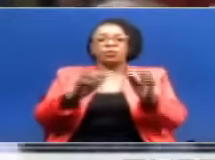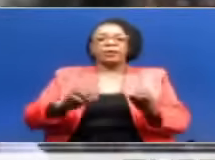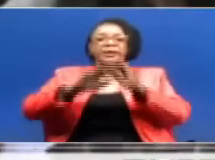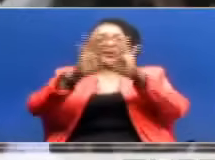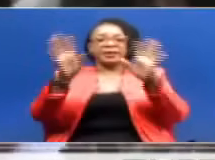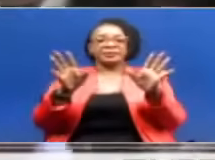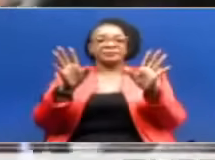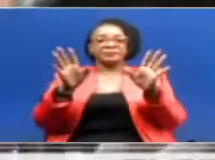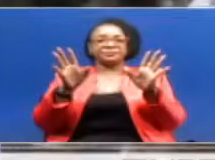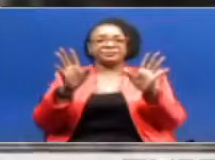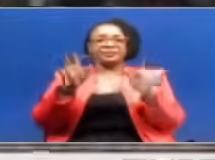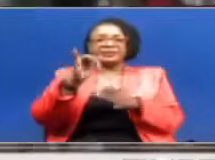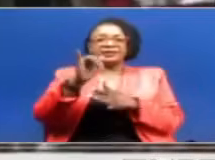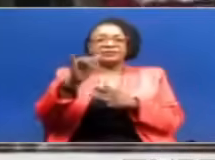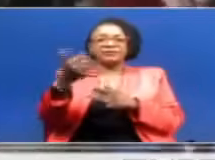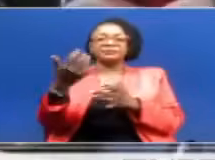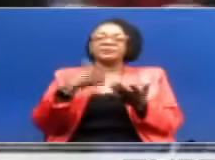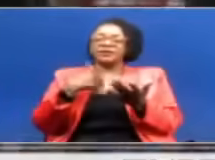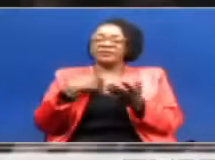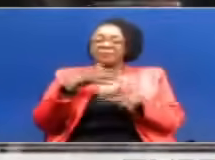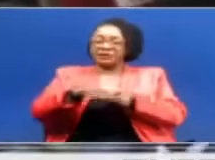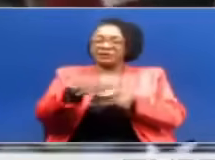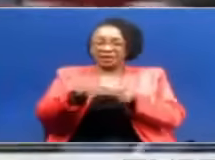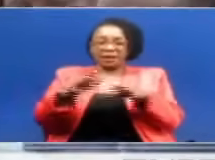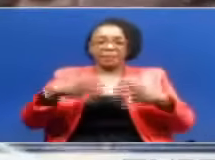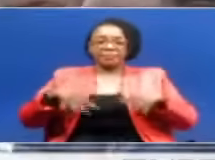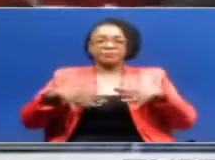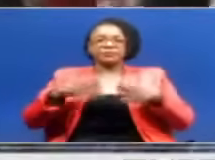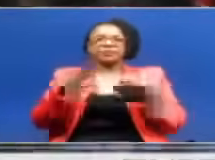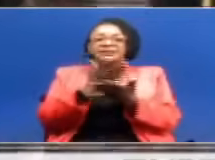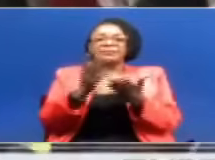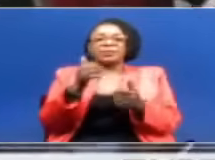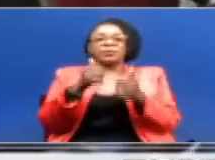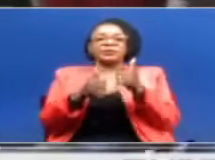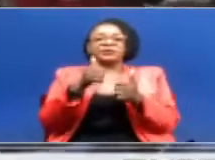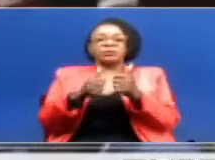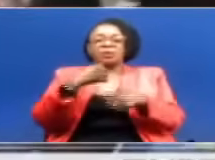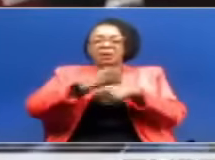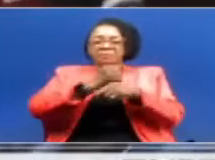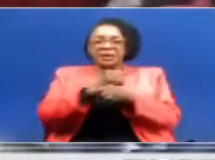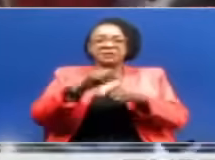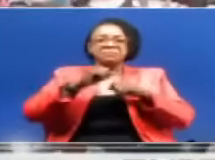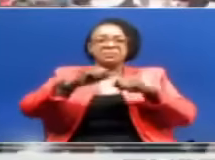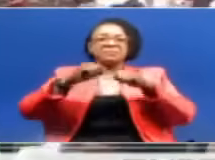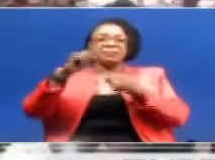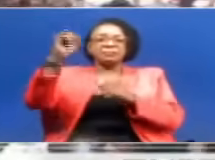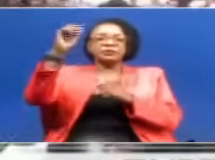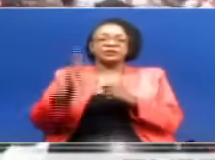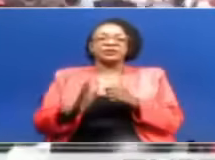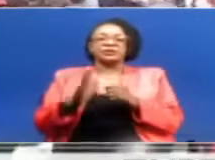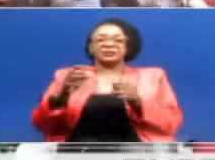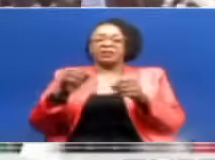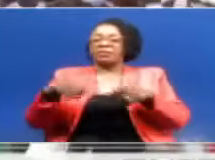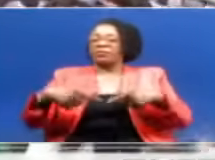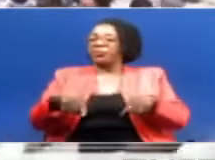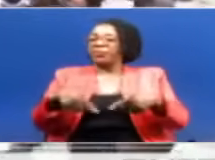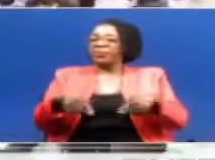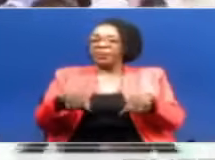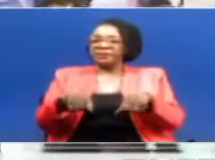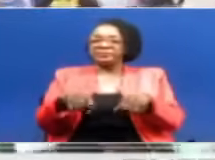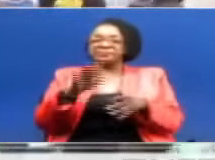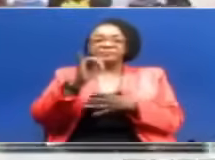wake ungali kwa mwananchi wa mashinani, jambo litakalowatia tumbo joto vigogo wa kisiasa Meru. Gavana Kawira Mwangaza aliwabwaga